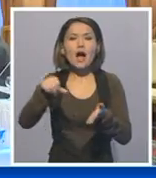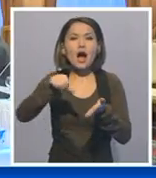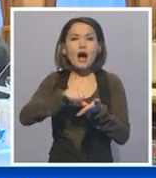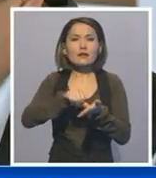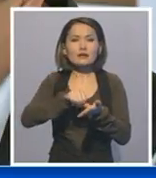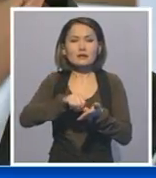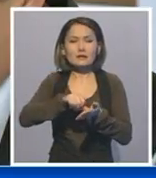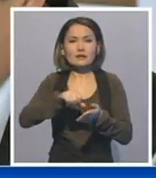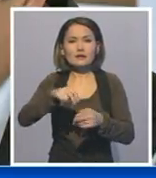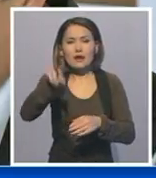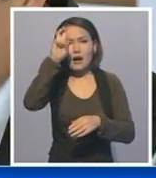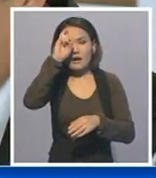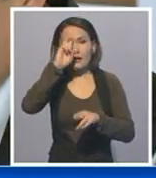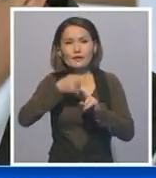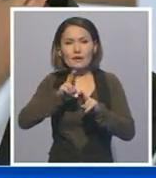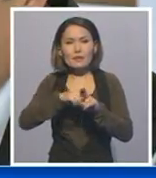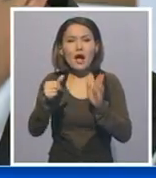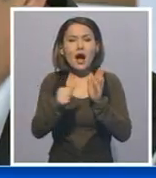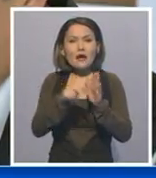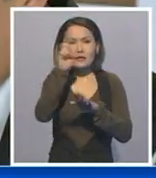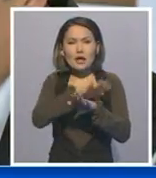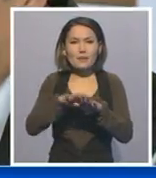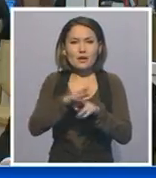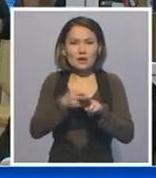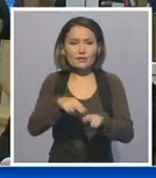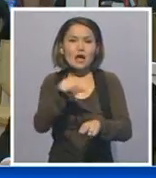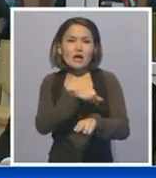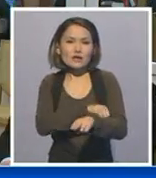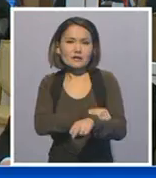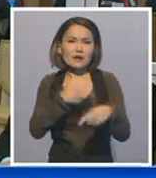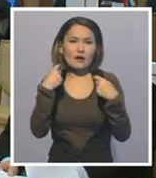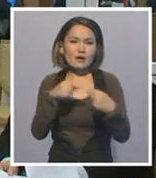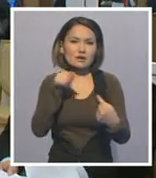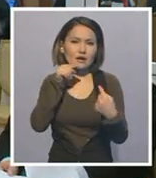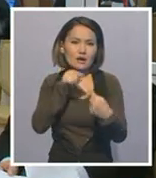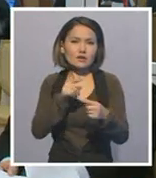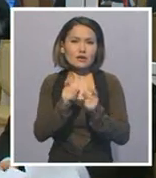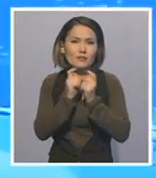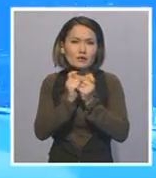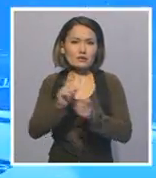ортақ есірткімен күрестің тұжырымдамасын түзу. Бүгін осы құжат жан-жақты талқыланды.